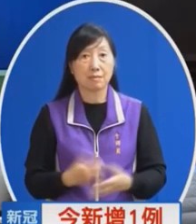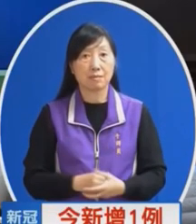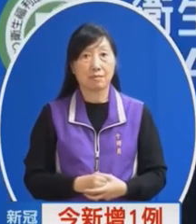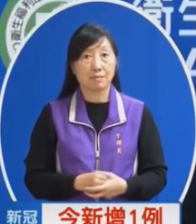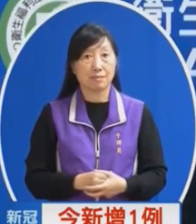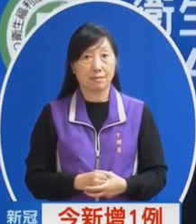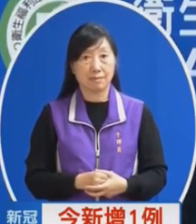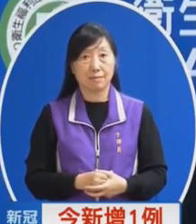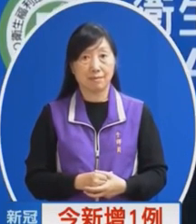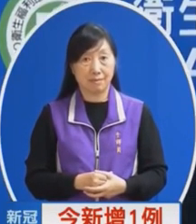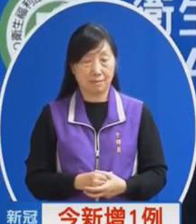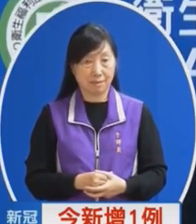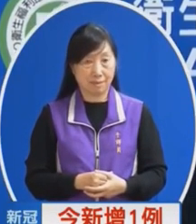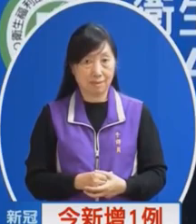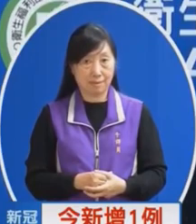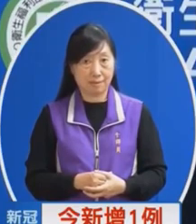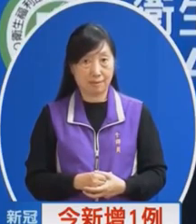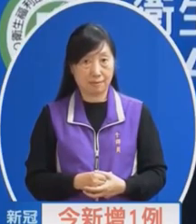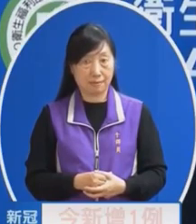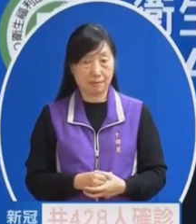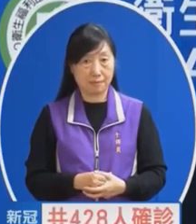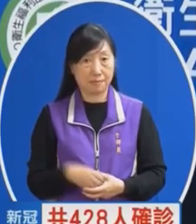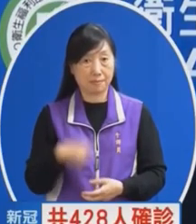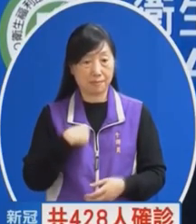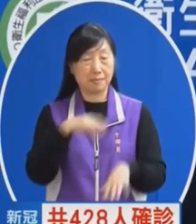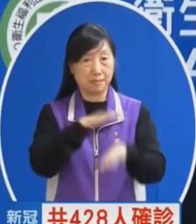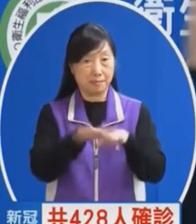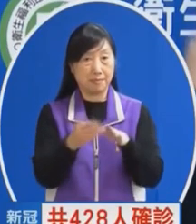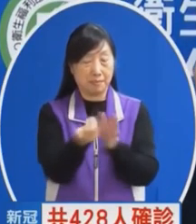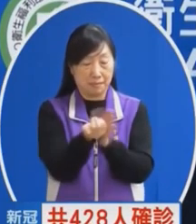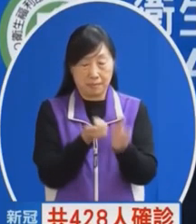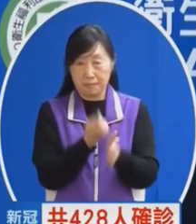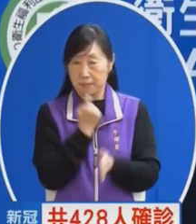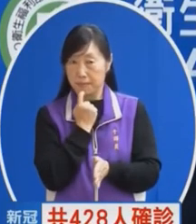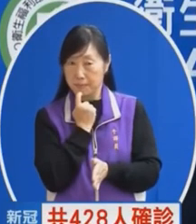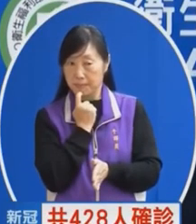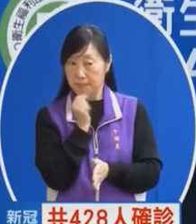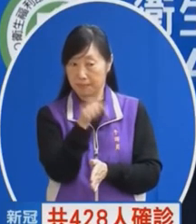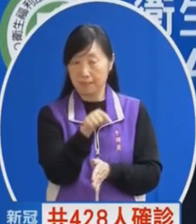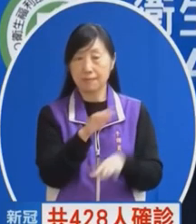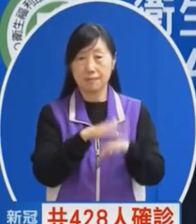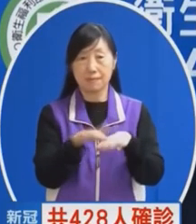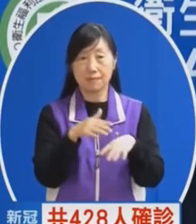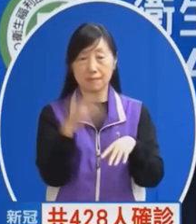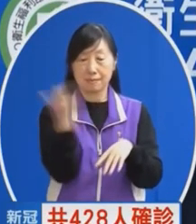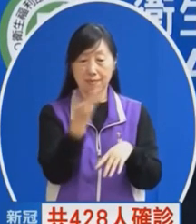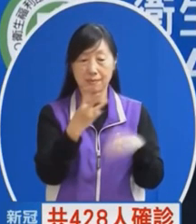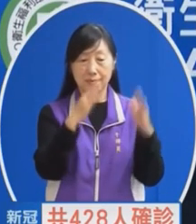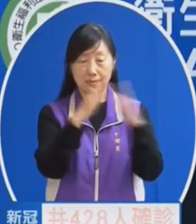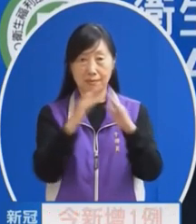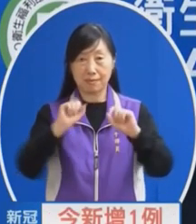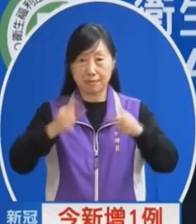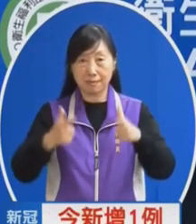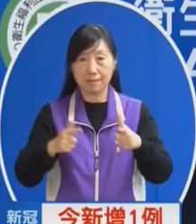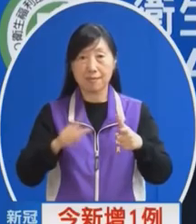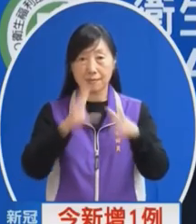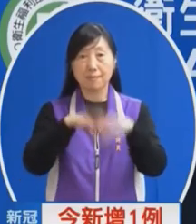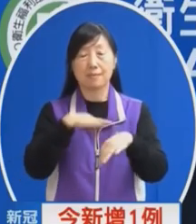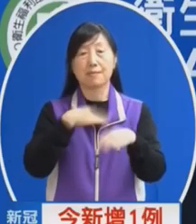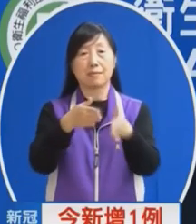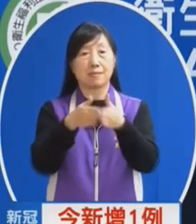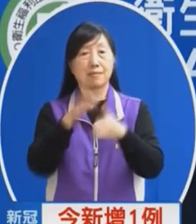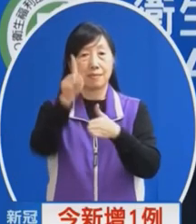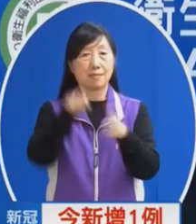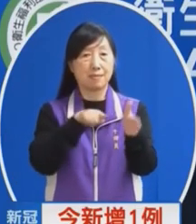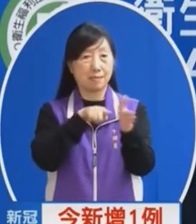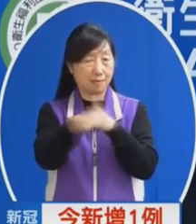对，我们当然就是会在预测上面是认为它会有一点不一样啊，所以我们才需要有专家的一个小